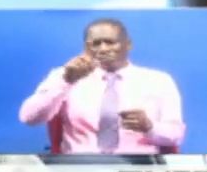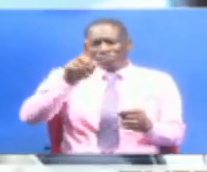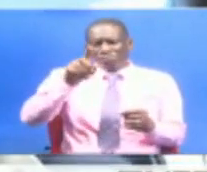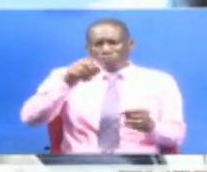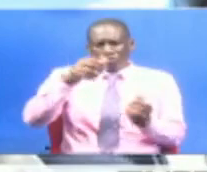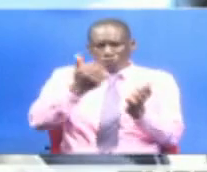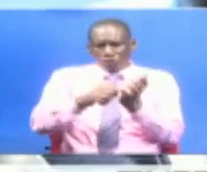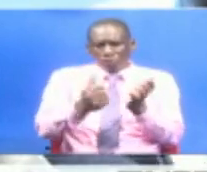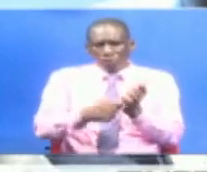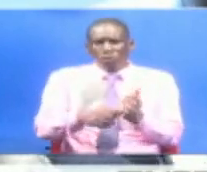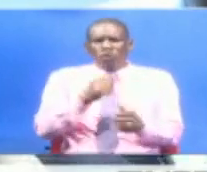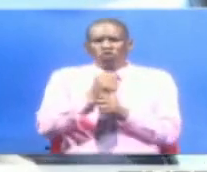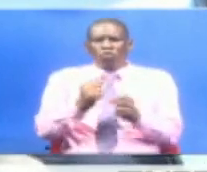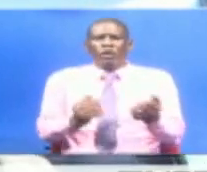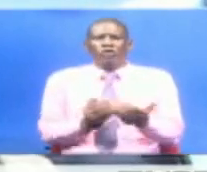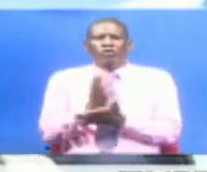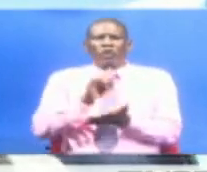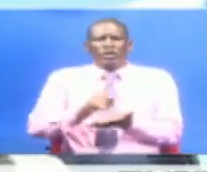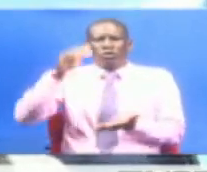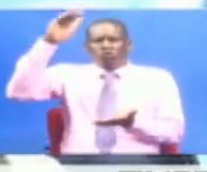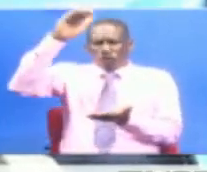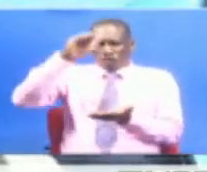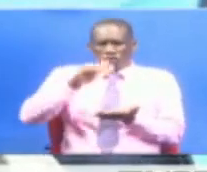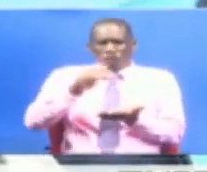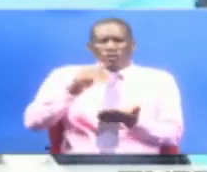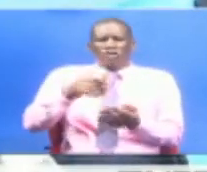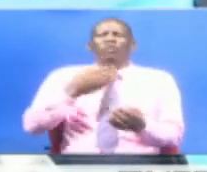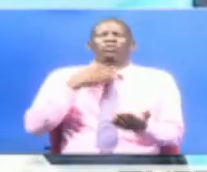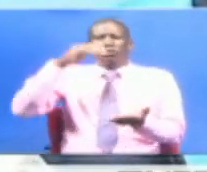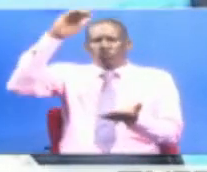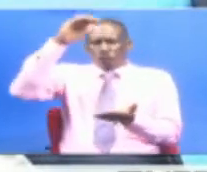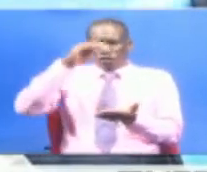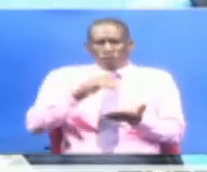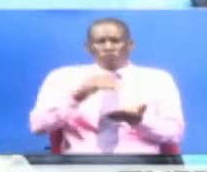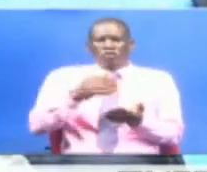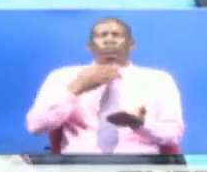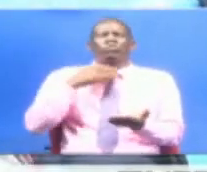ili kuhakikisha kwamba tumepunguza kwa kiasi kikubwa